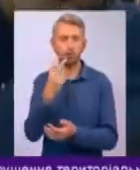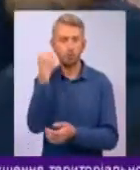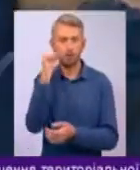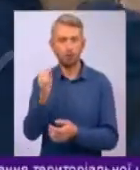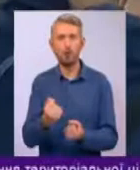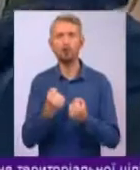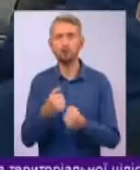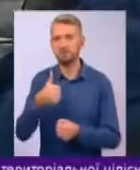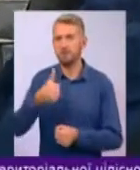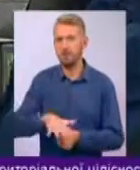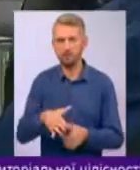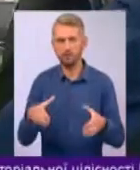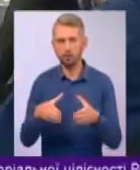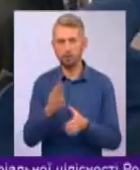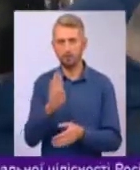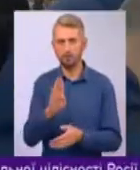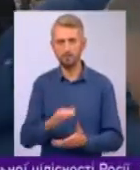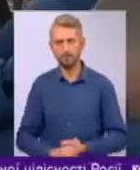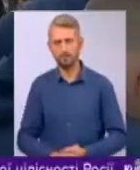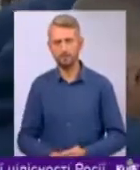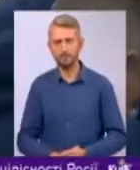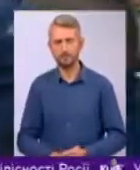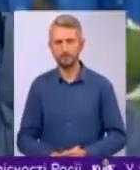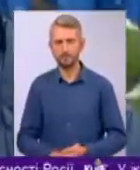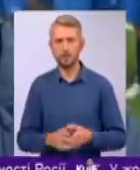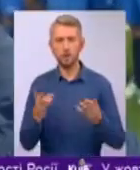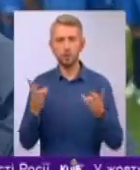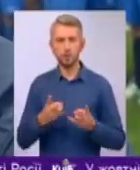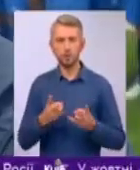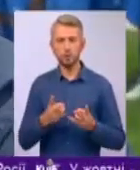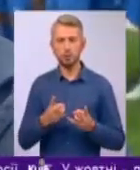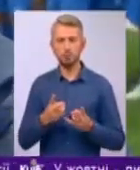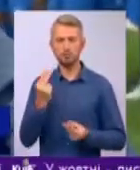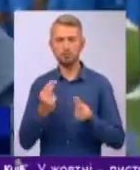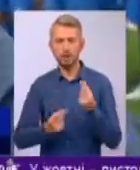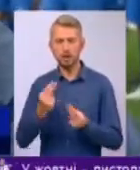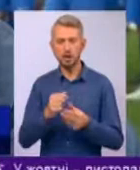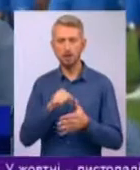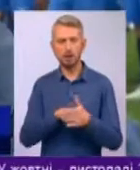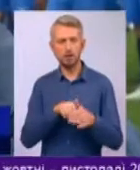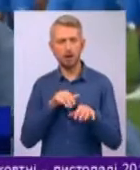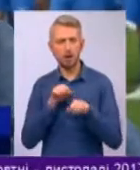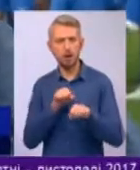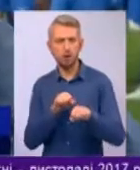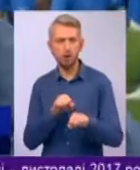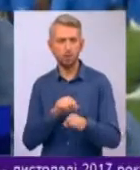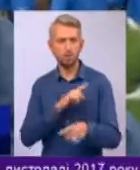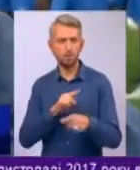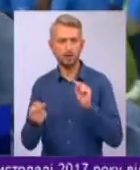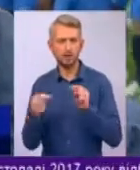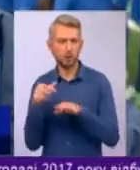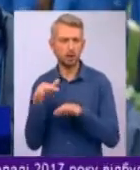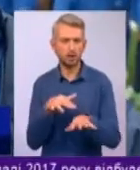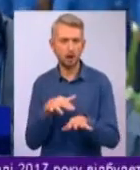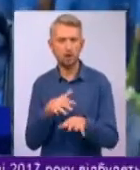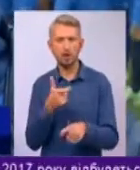утримати лідерство у групі «Б». Нужно играть от обороны быстро в контратаку, в атаке.